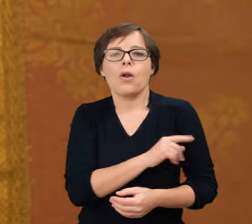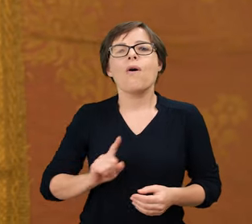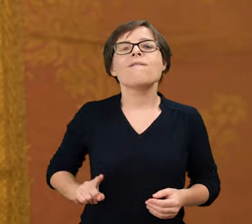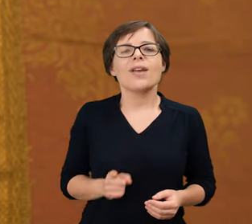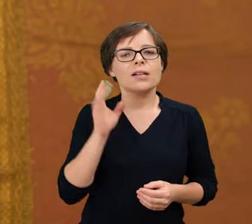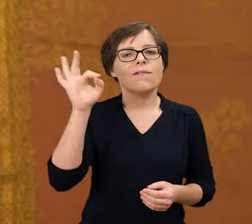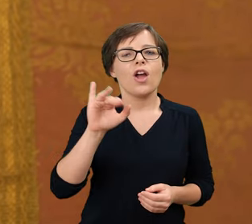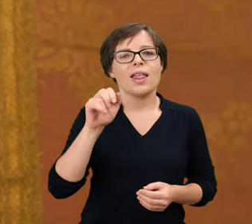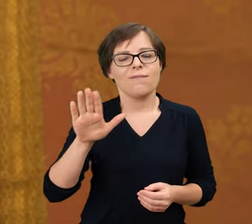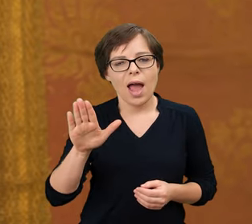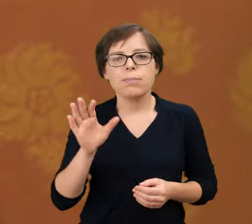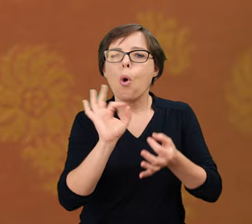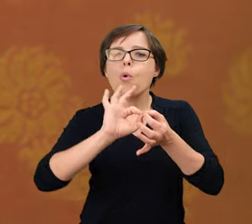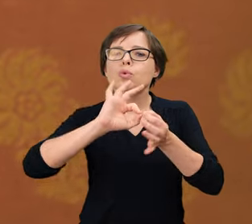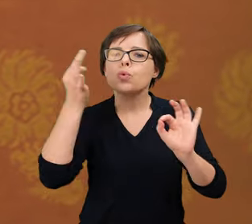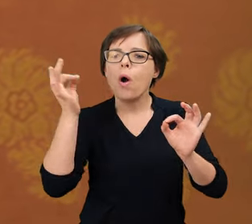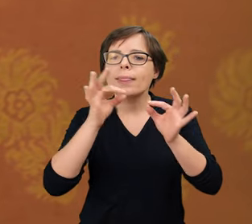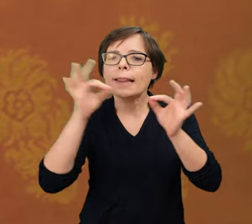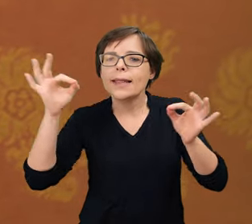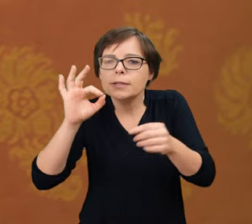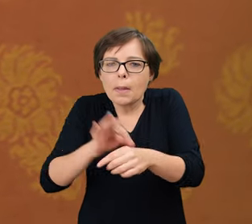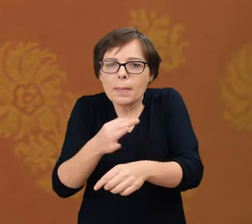złotą nicią. To